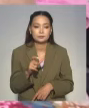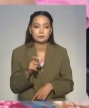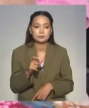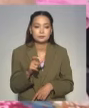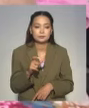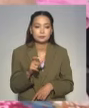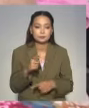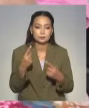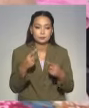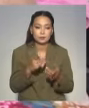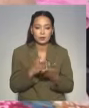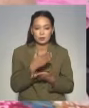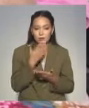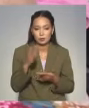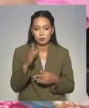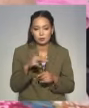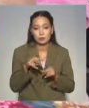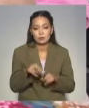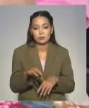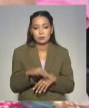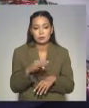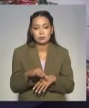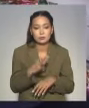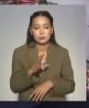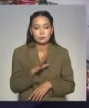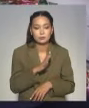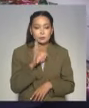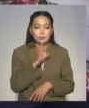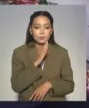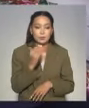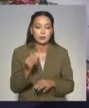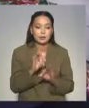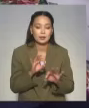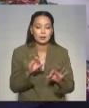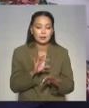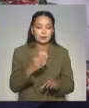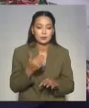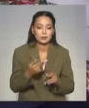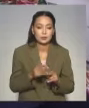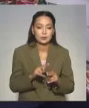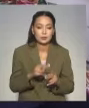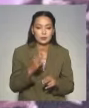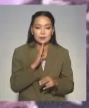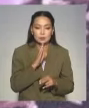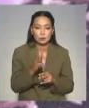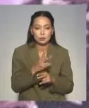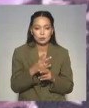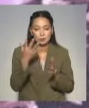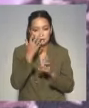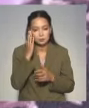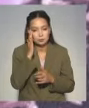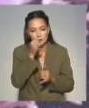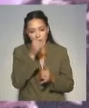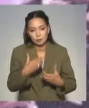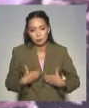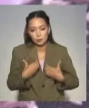мен секіріп кеттім ол терезеден. Анасының айтуынша қыз шошып қалған, түнде дұрыс ұйықтай алмай, төсекке